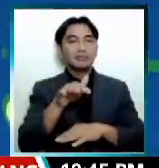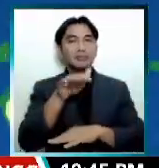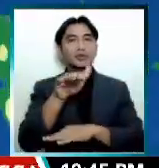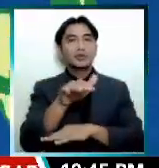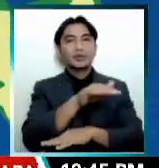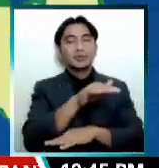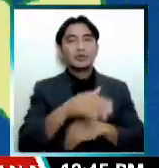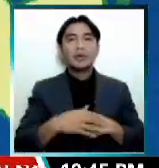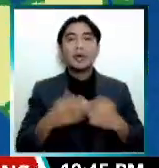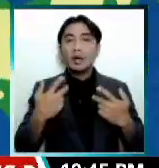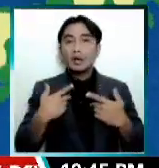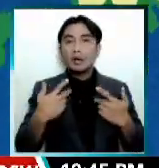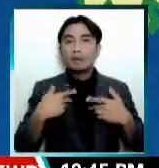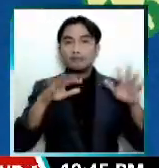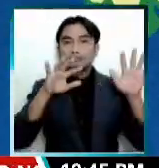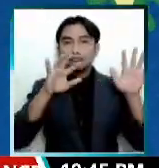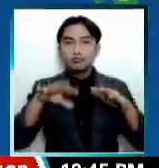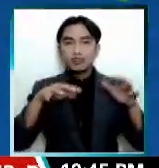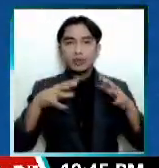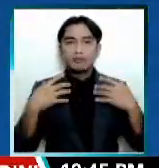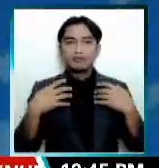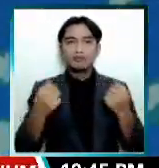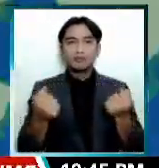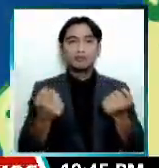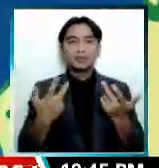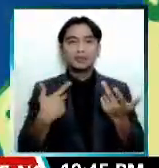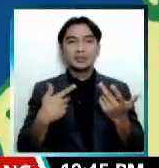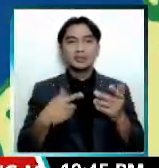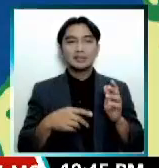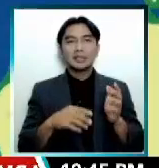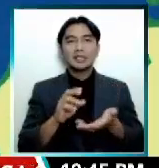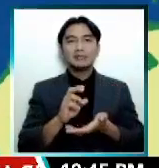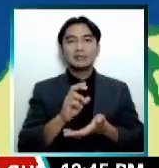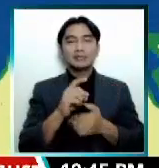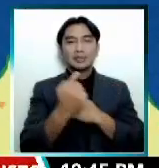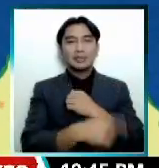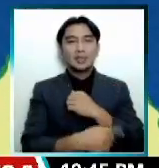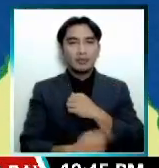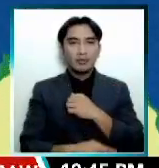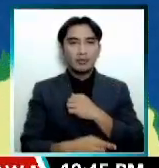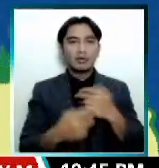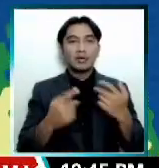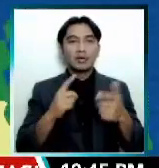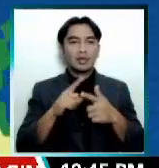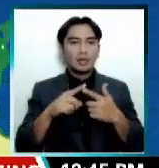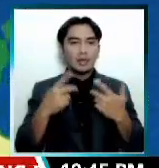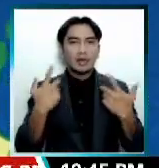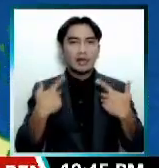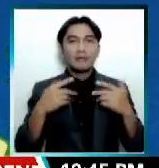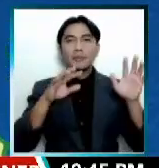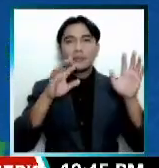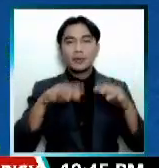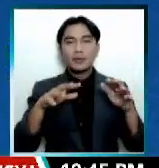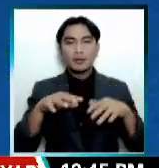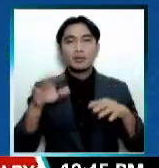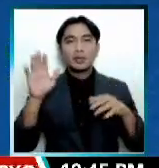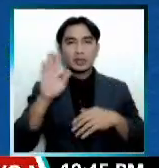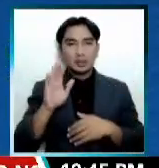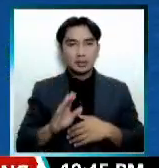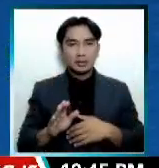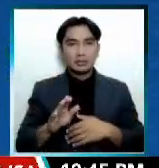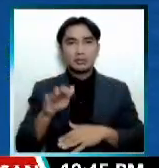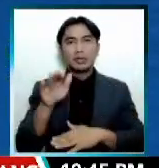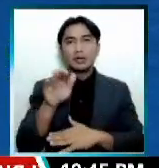na ulan sa Negros Provinces at Zamboanga Peninsula. Maulan din sa Linggo ng hapon, pero bahagyang mababawasan